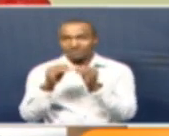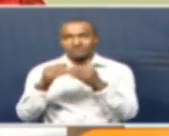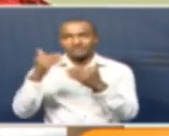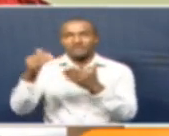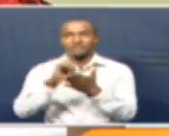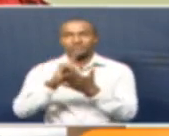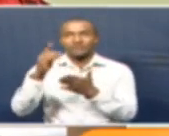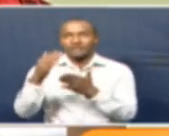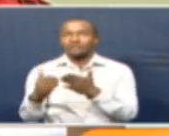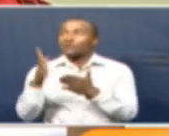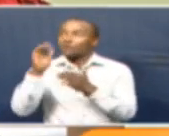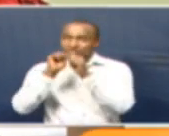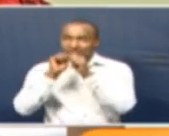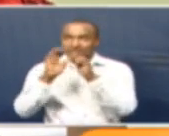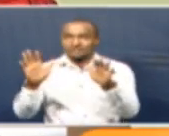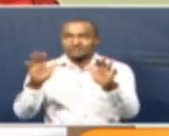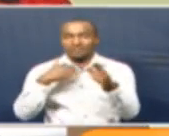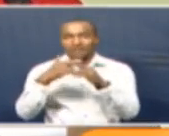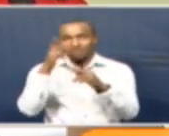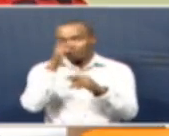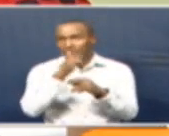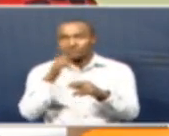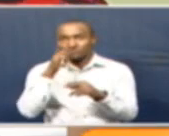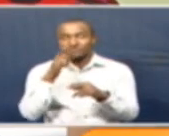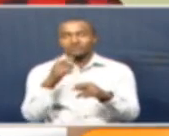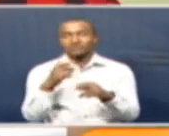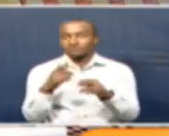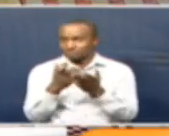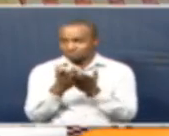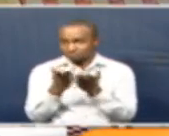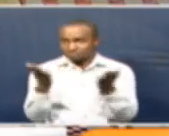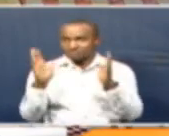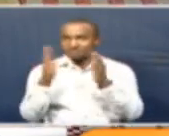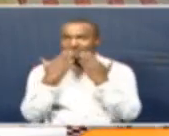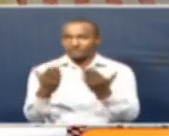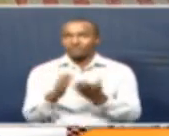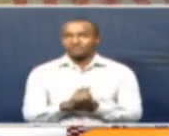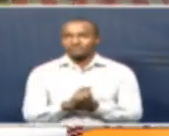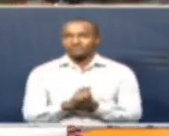majaliwa yake Maulana. Umekuwa nami Lulu Hassan na Msafwari. Kwa heri.